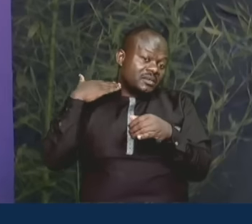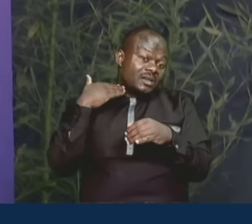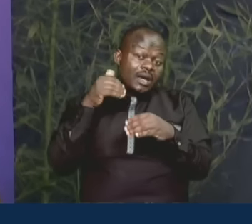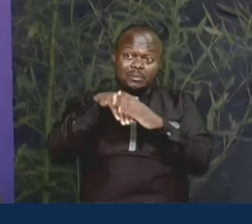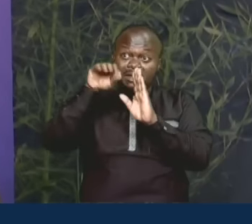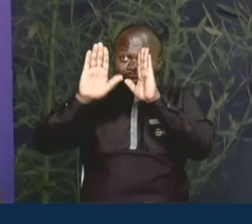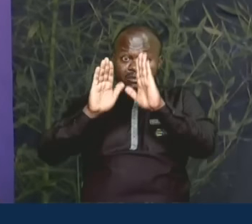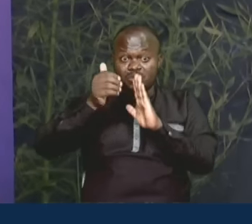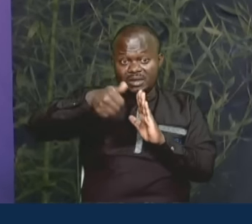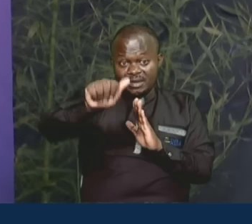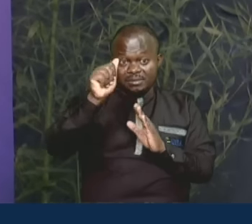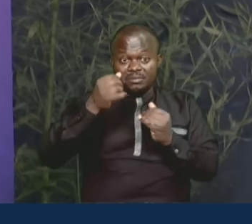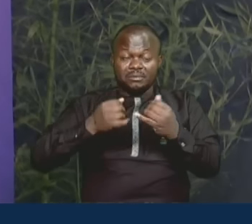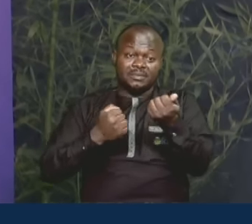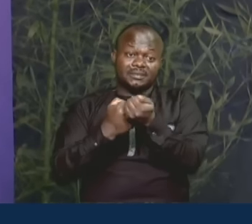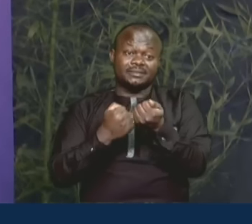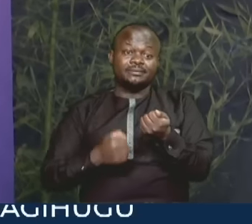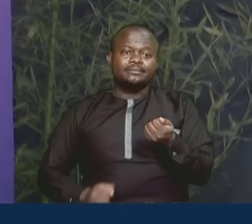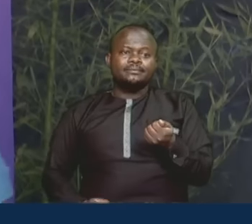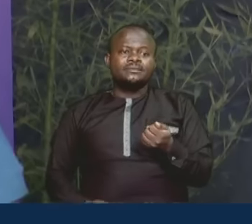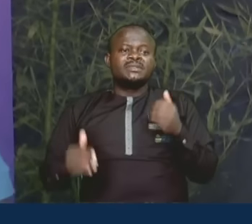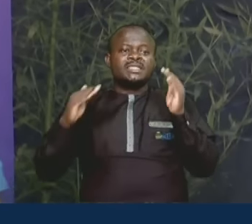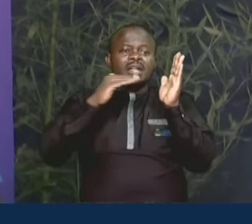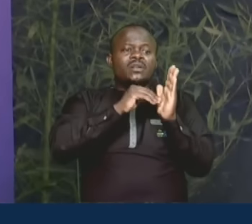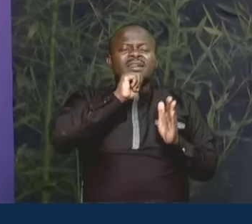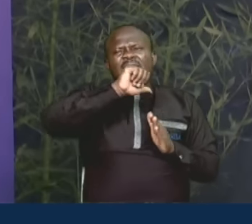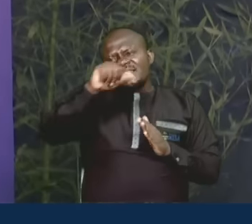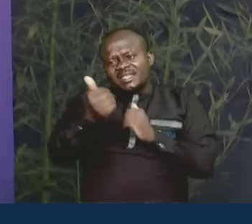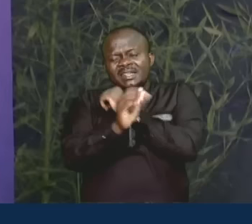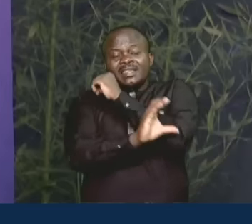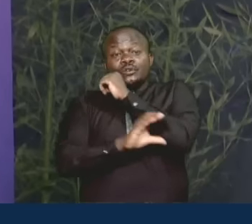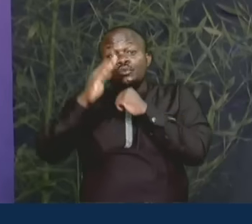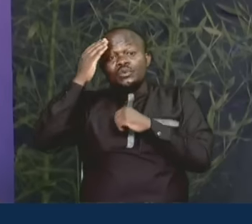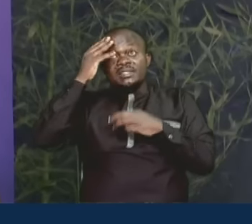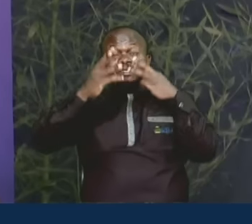bikorwa nanone nta kindi gihugu nzi ku isi